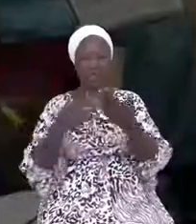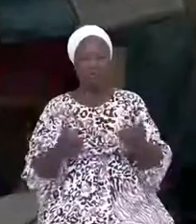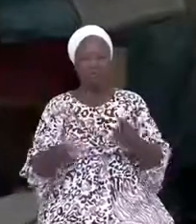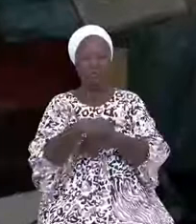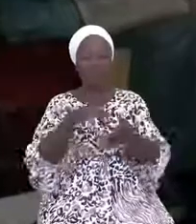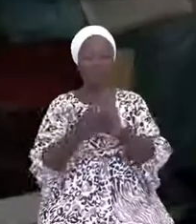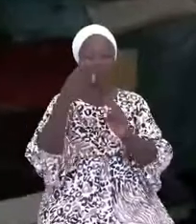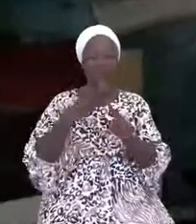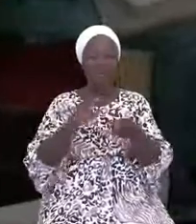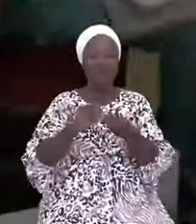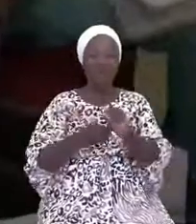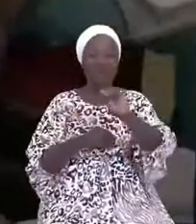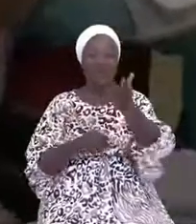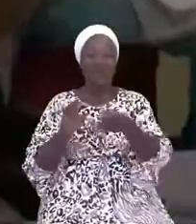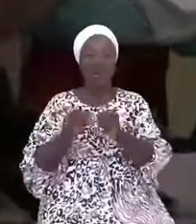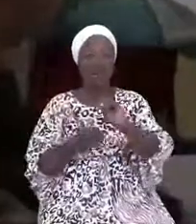Troisième point.